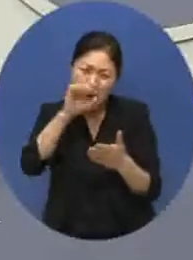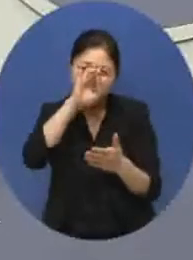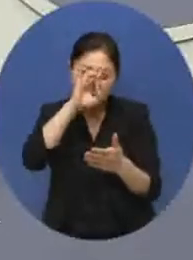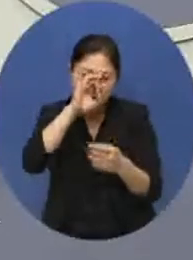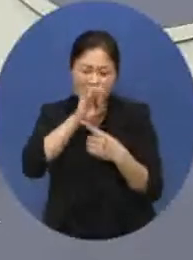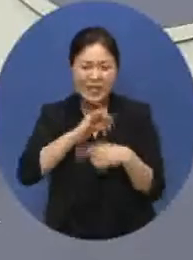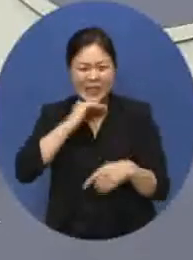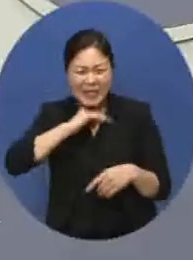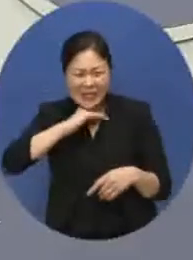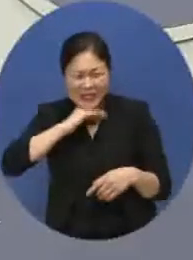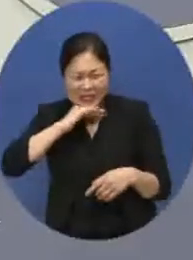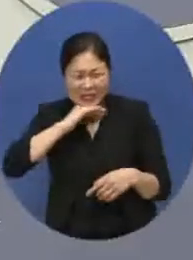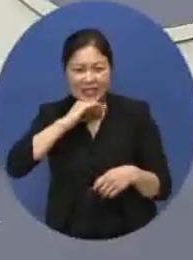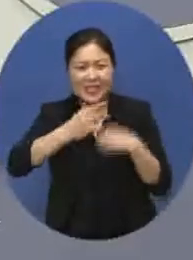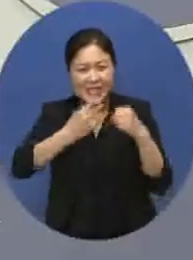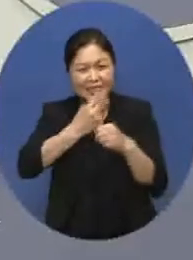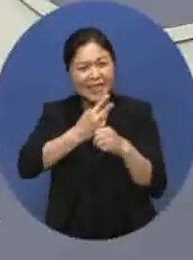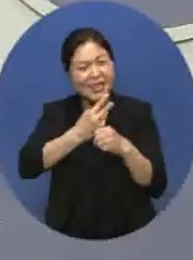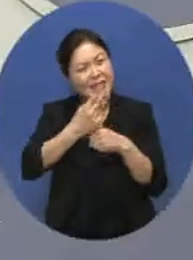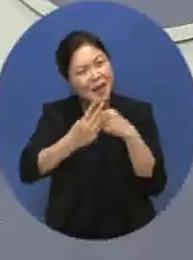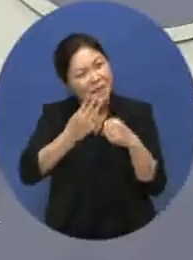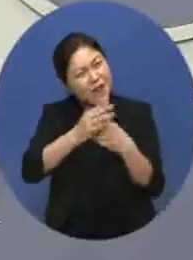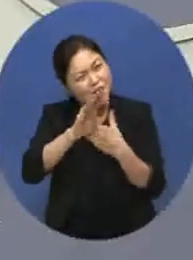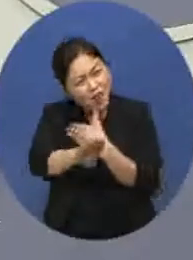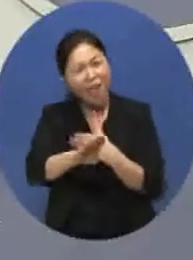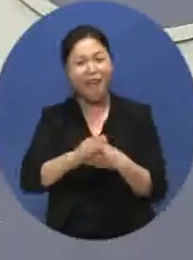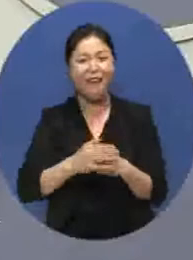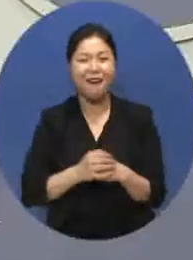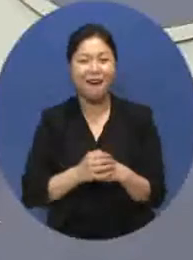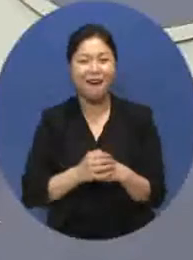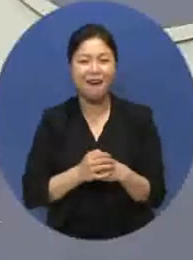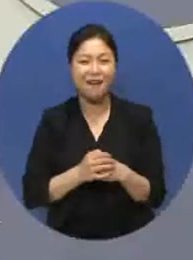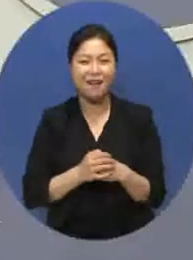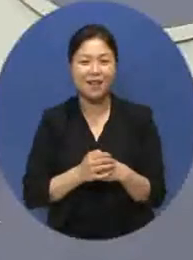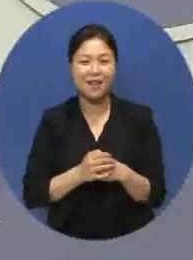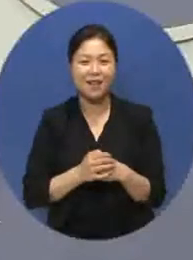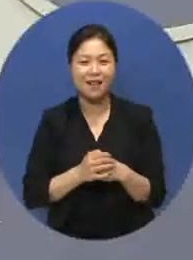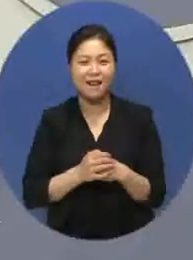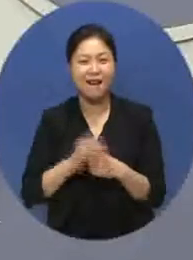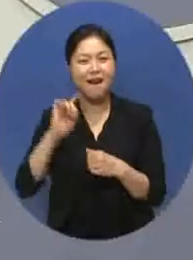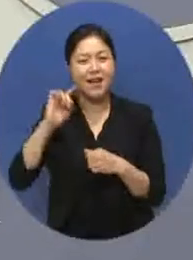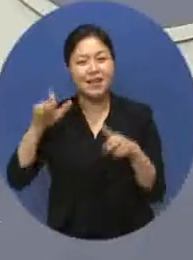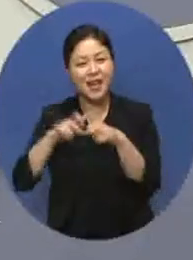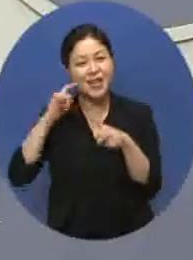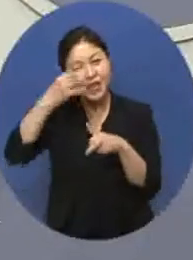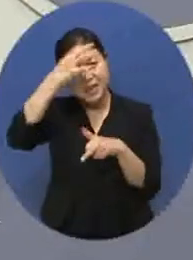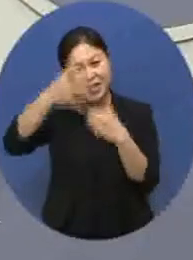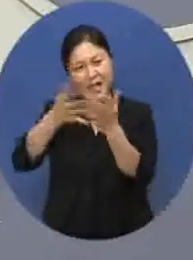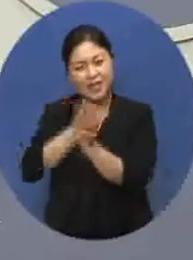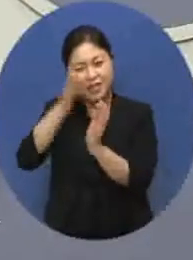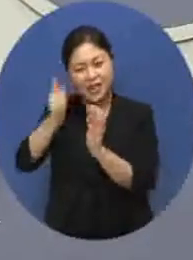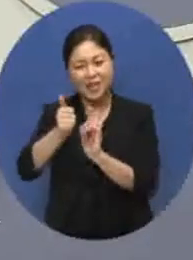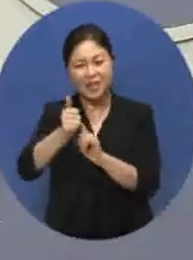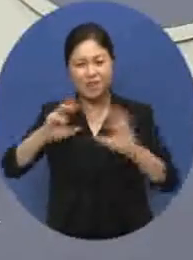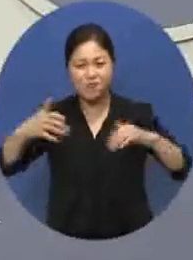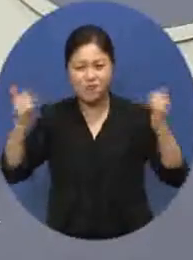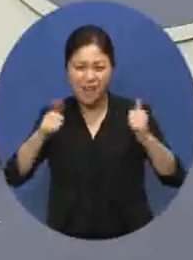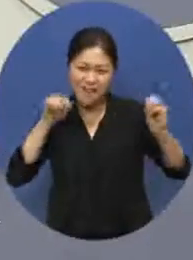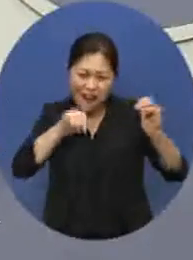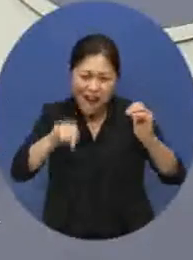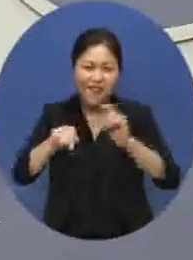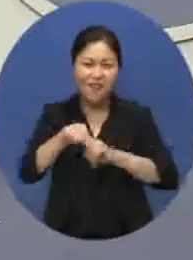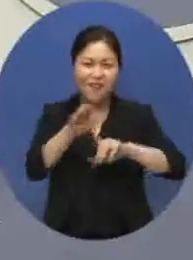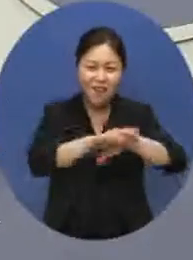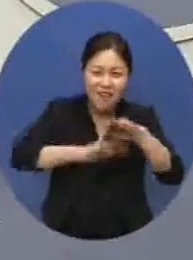막판에 이제 그것도 한 2, 3년 걸렸던 것 같습니다. 막판에 우리가 단체장들이 전부 다 국회 쫓아가서 여야 위원들